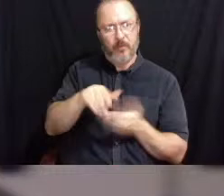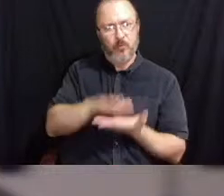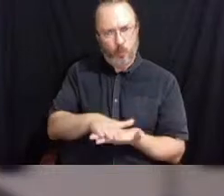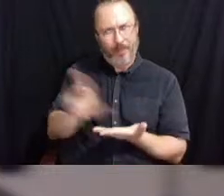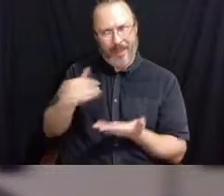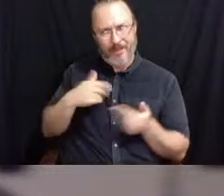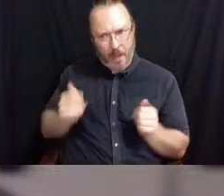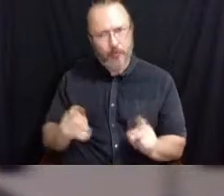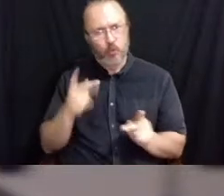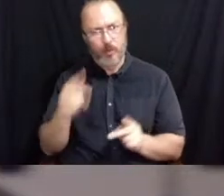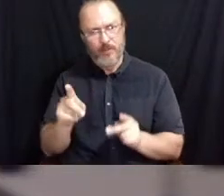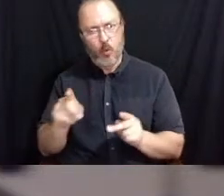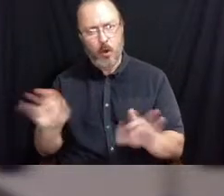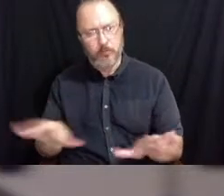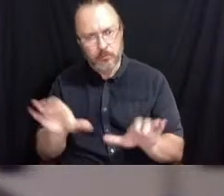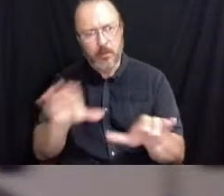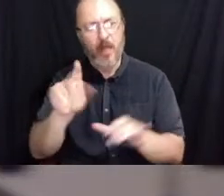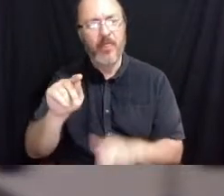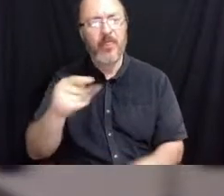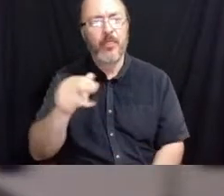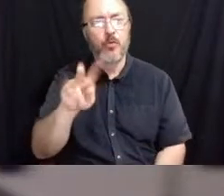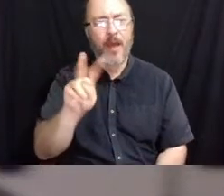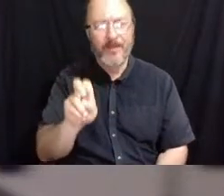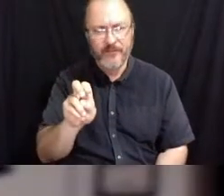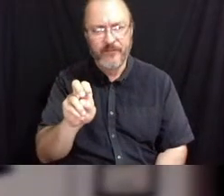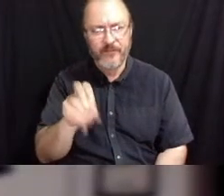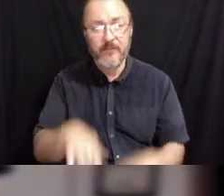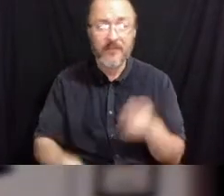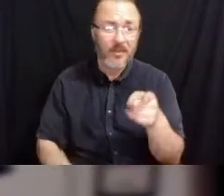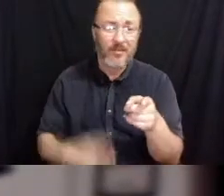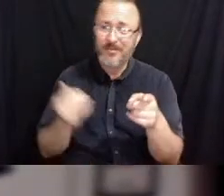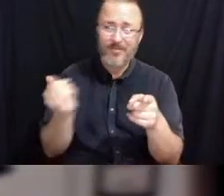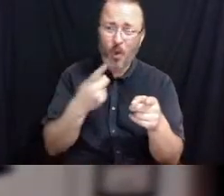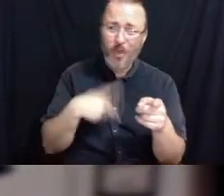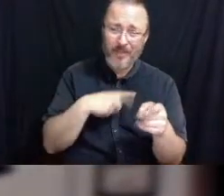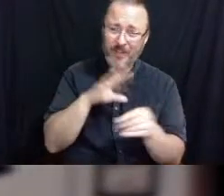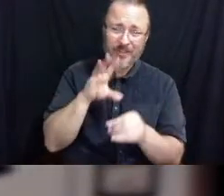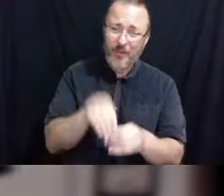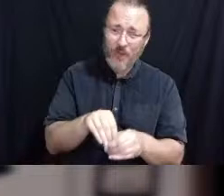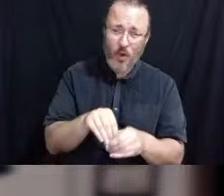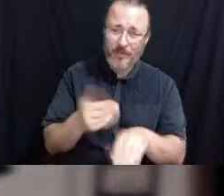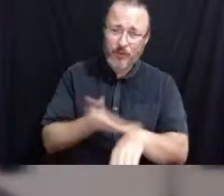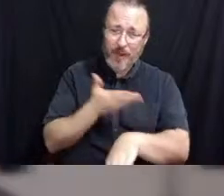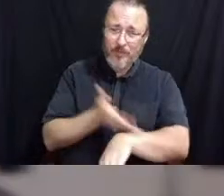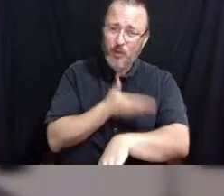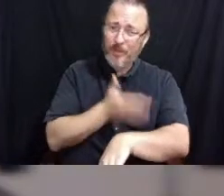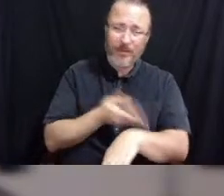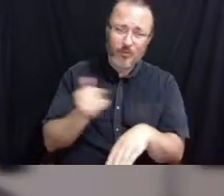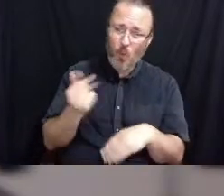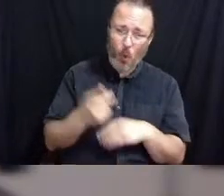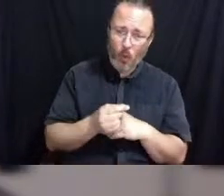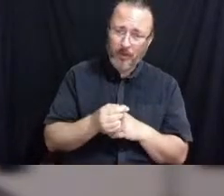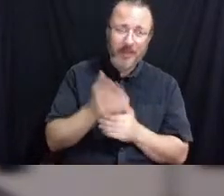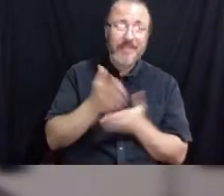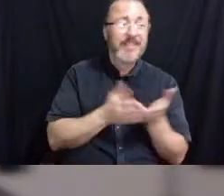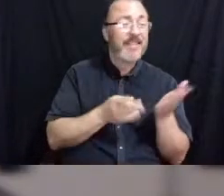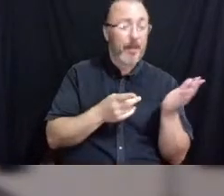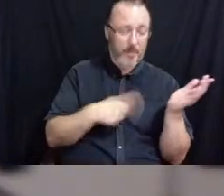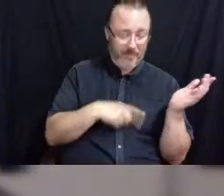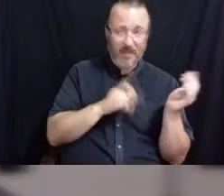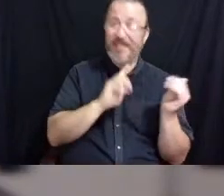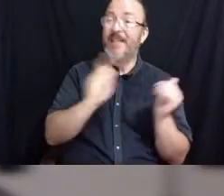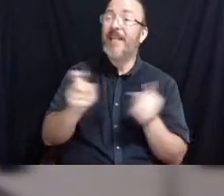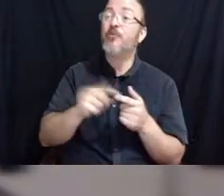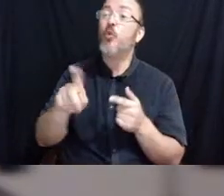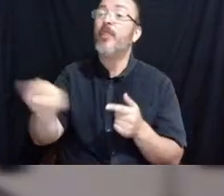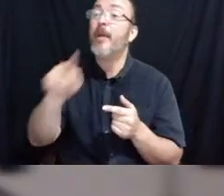Nous pensons que chaque personne de laboratoire est un agent de transformation. Certains signalent que le laboratoire leur a permis de s'exprimer, ainsi nous les aidons à